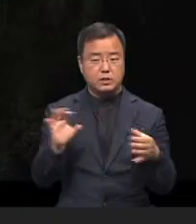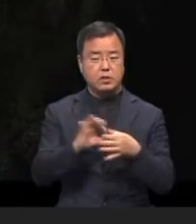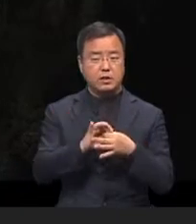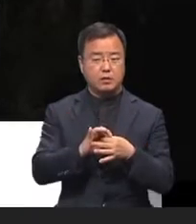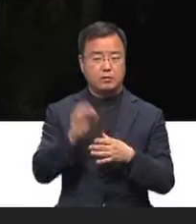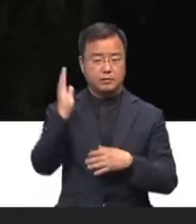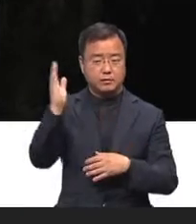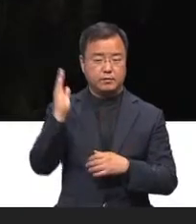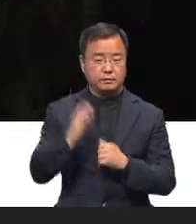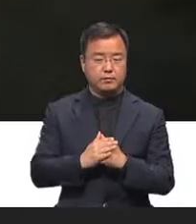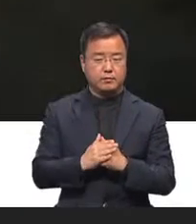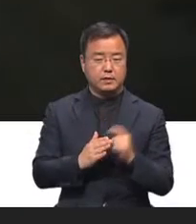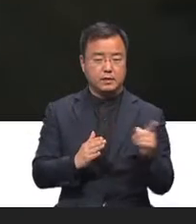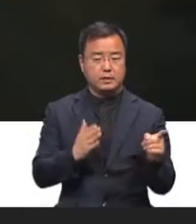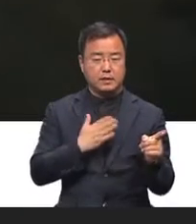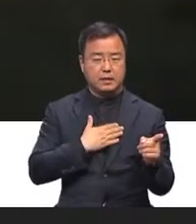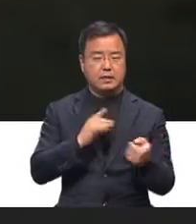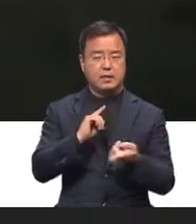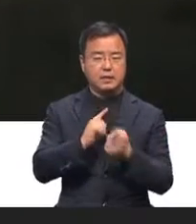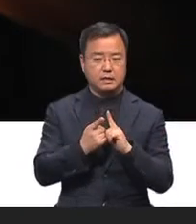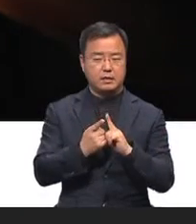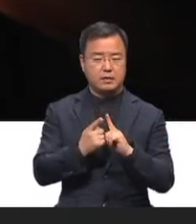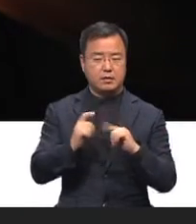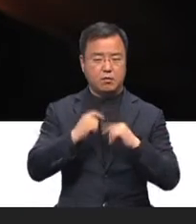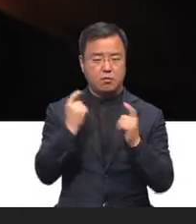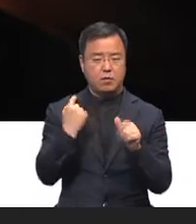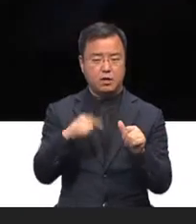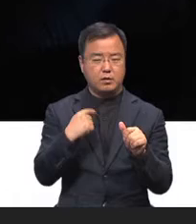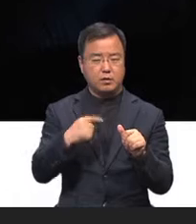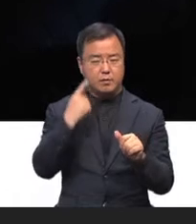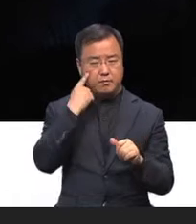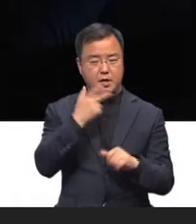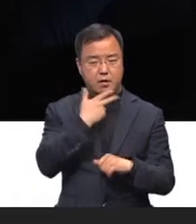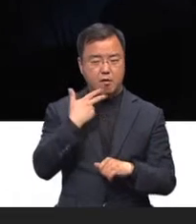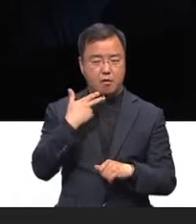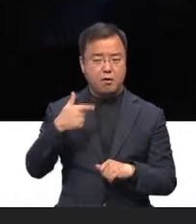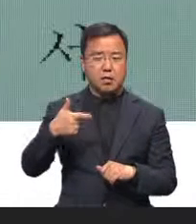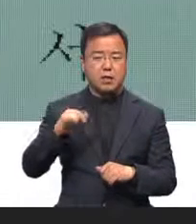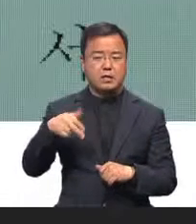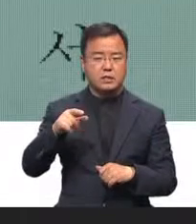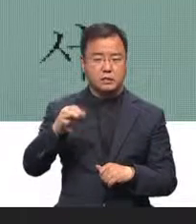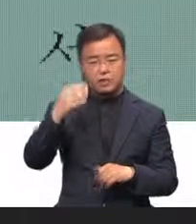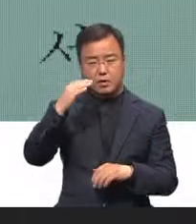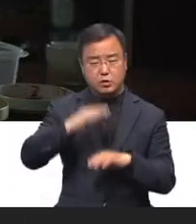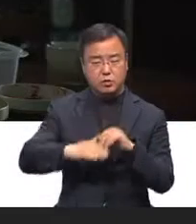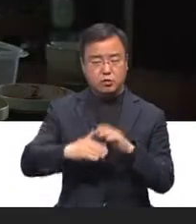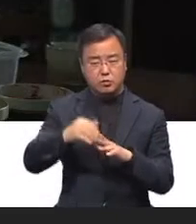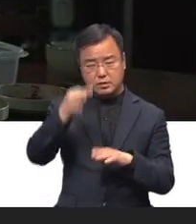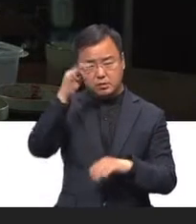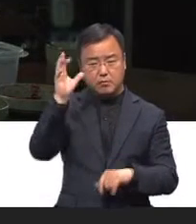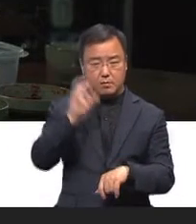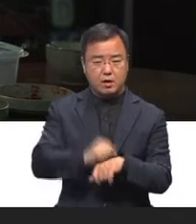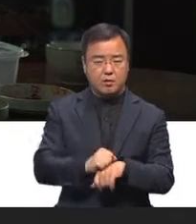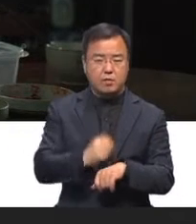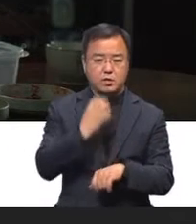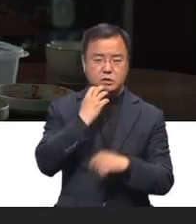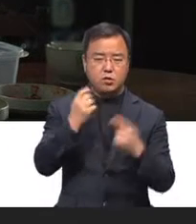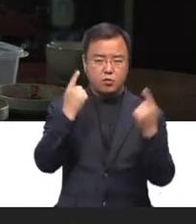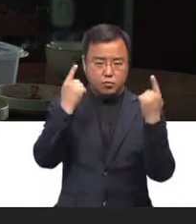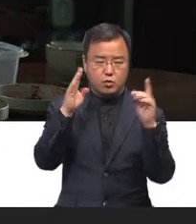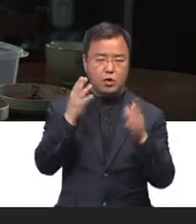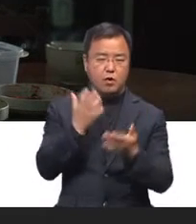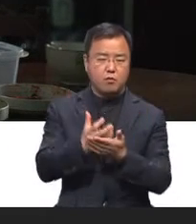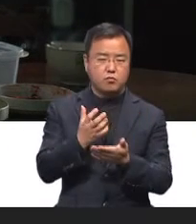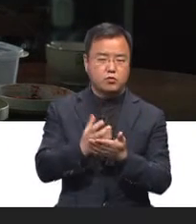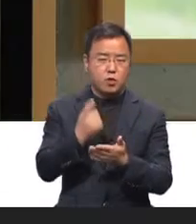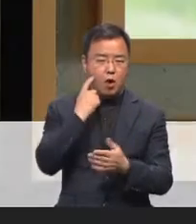이 거래시 예거 애 선생님 해줘라 영어 기종이가 그렇게 손재주 가 높아 왜 성벽 겸 몬 솜 주어 건